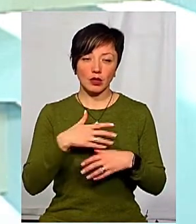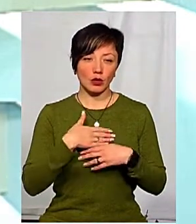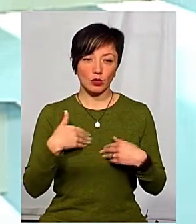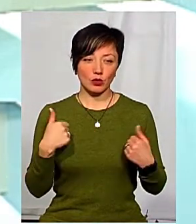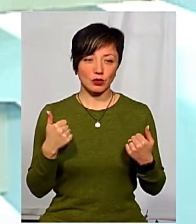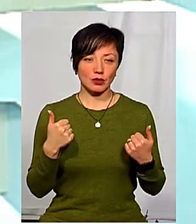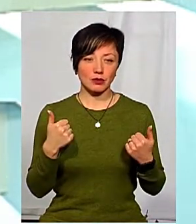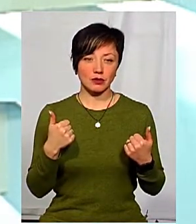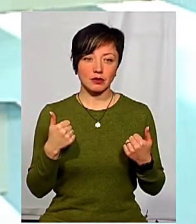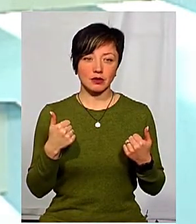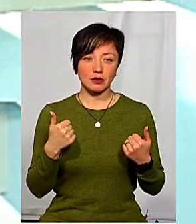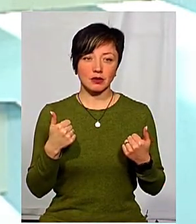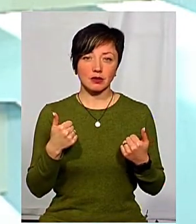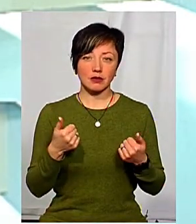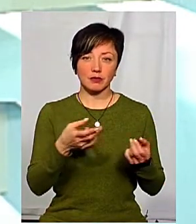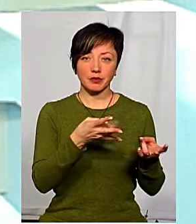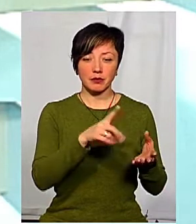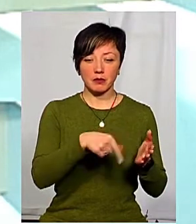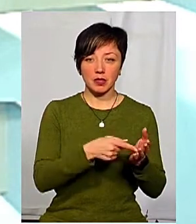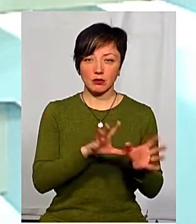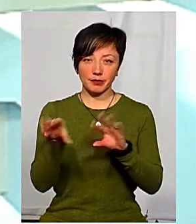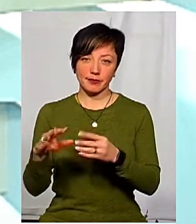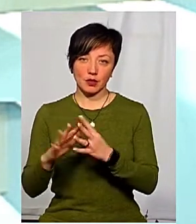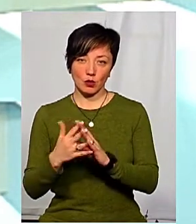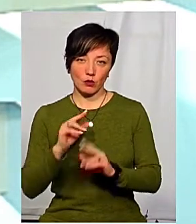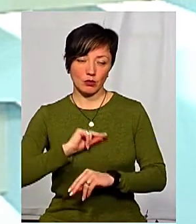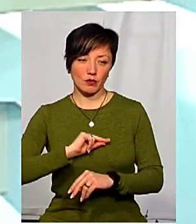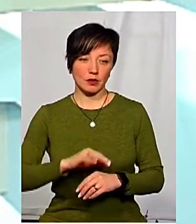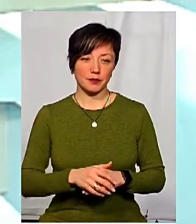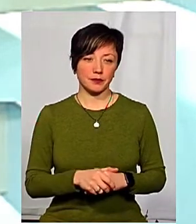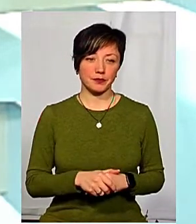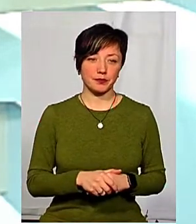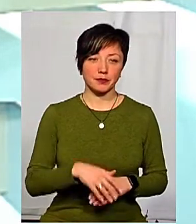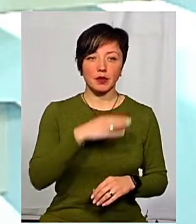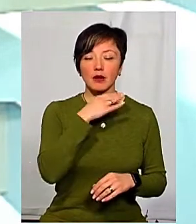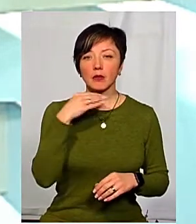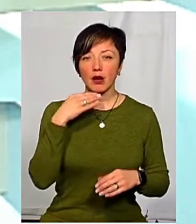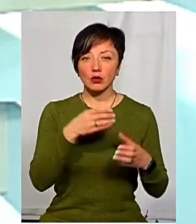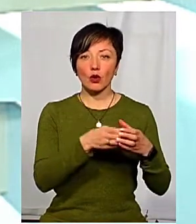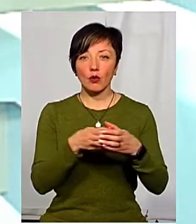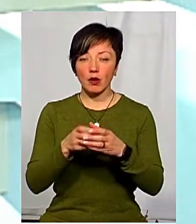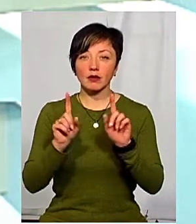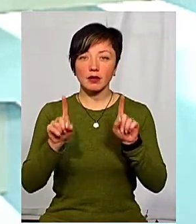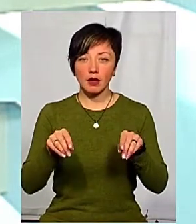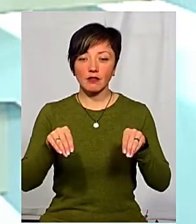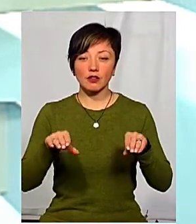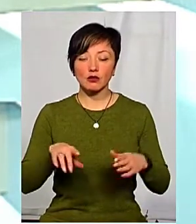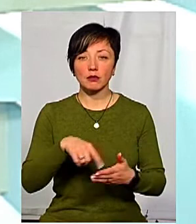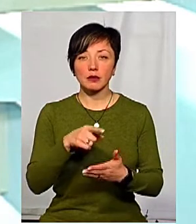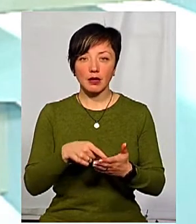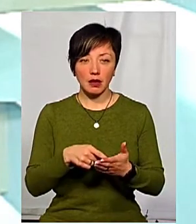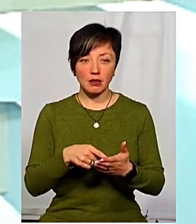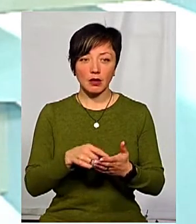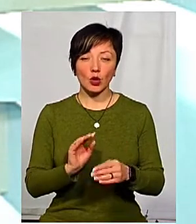хоче полишати місто і йти працювати в село. Хоча багато громад вже навіть вирішують питання